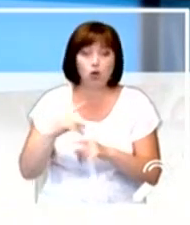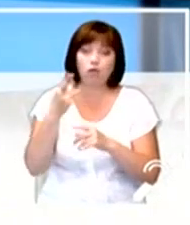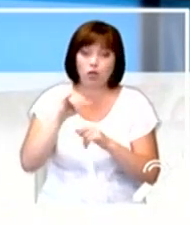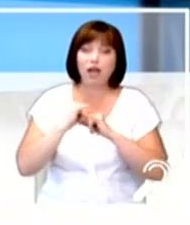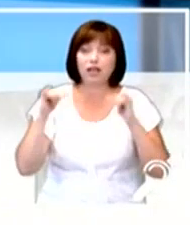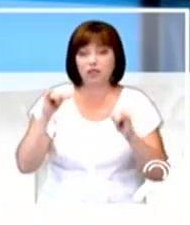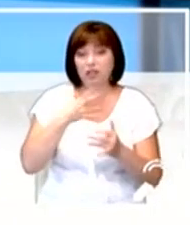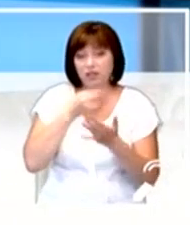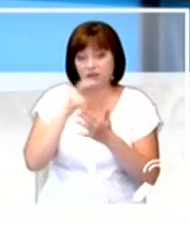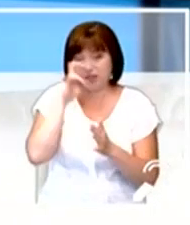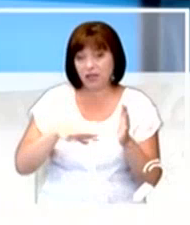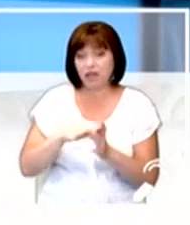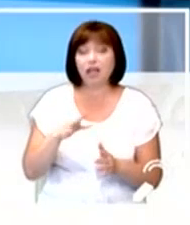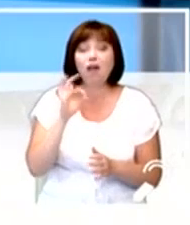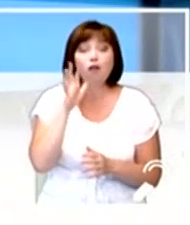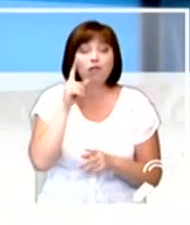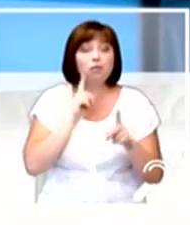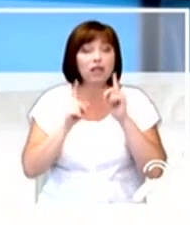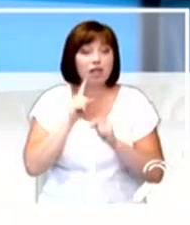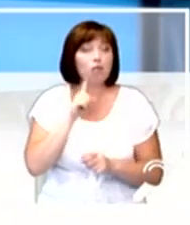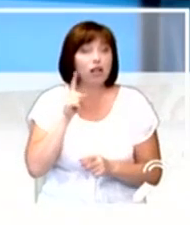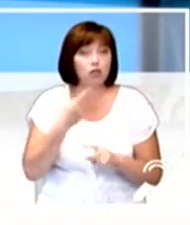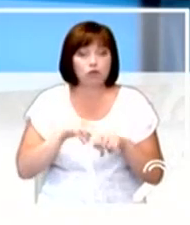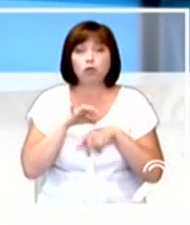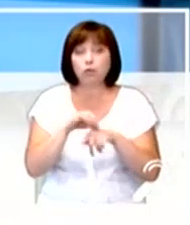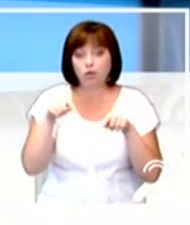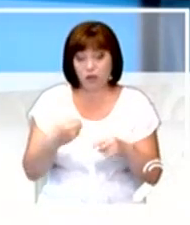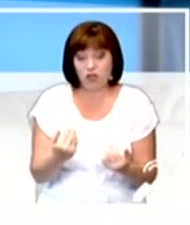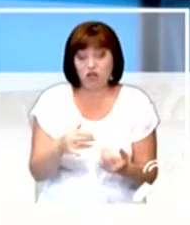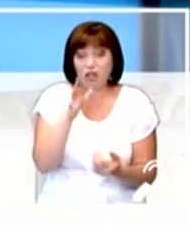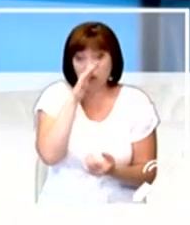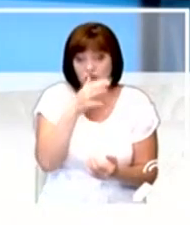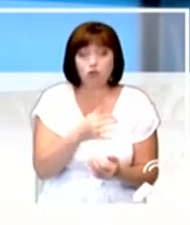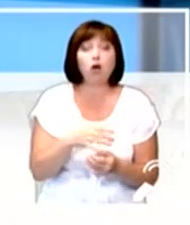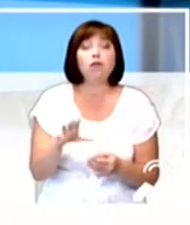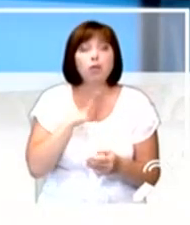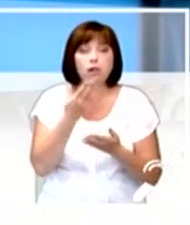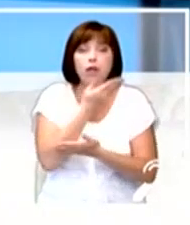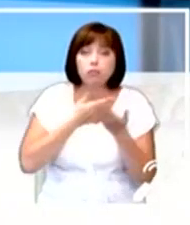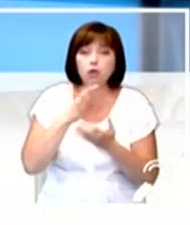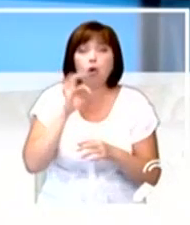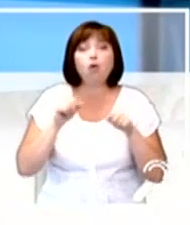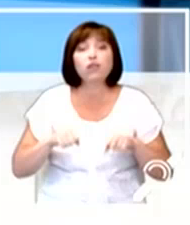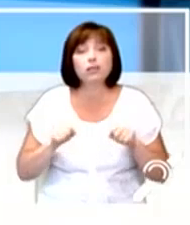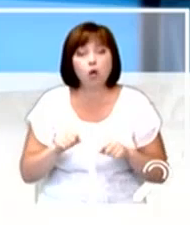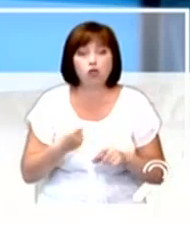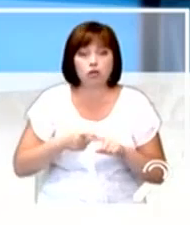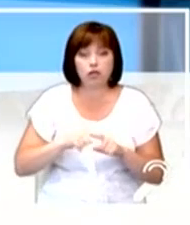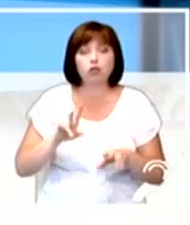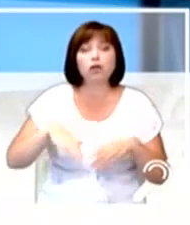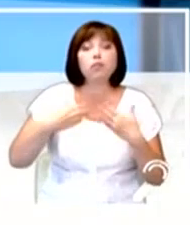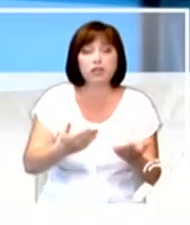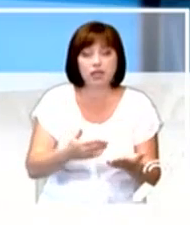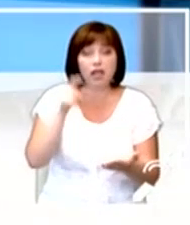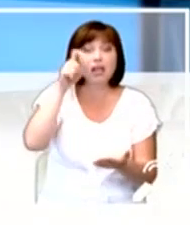Moldova. În cadrul primului summit al tinerilor care se desfășoară în aceste zile la Chișinău, s-a discutat despre oportunitățile oferite celor